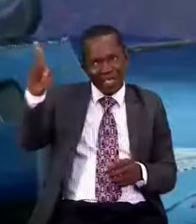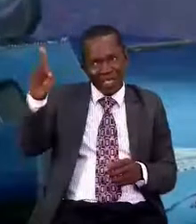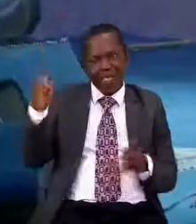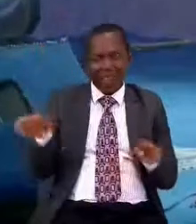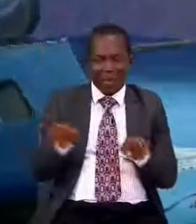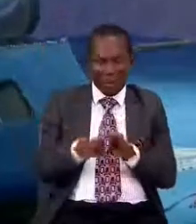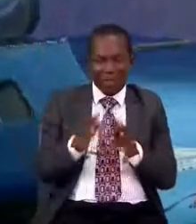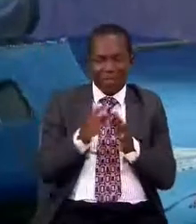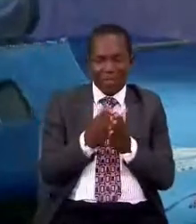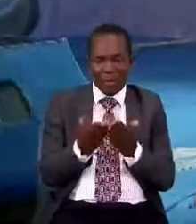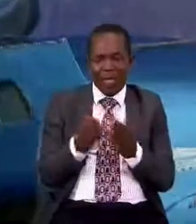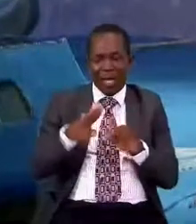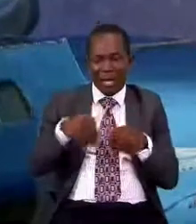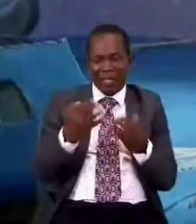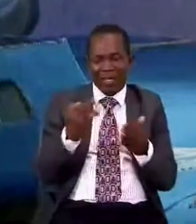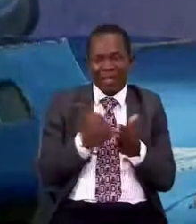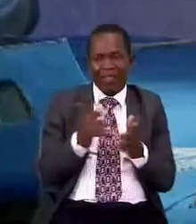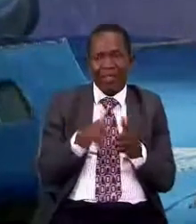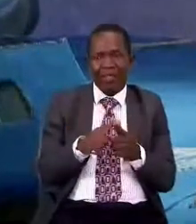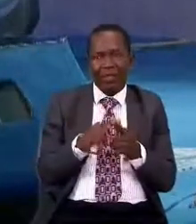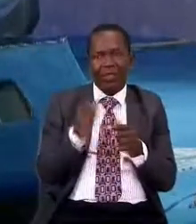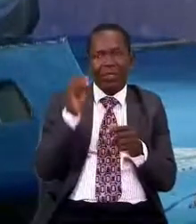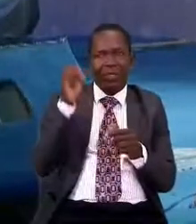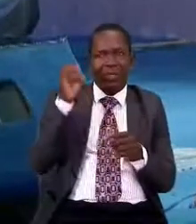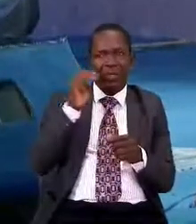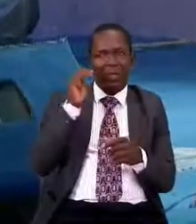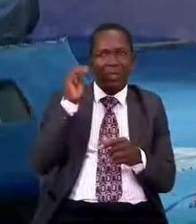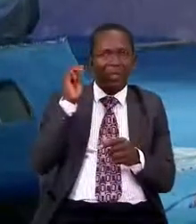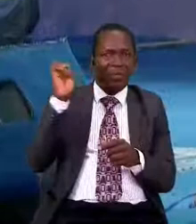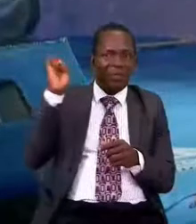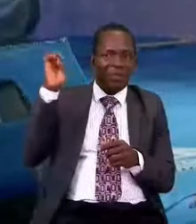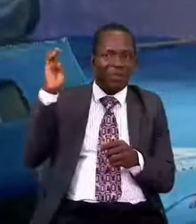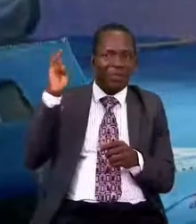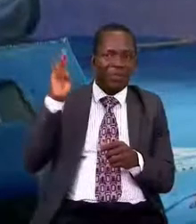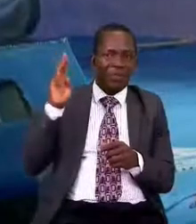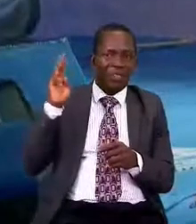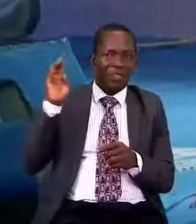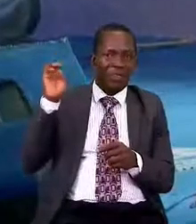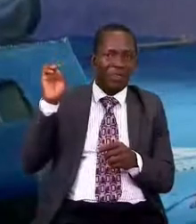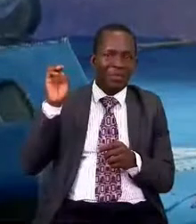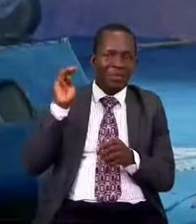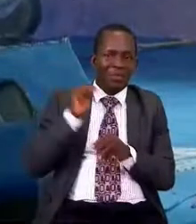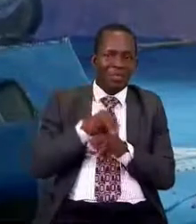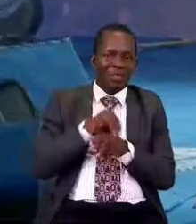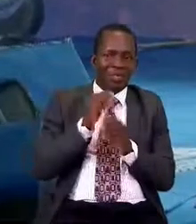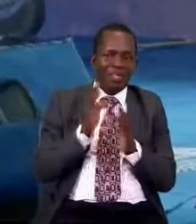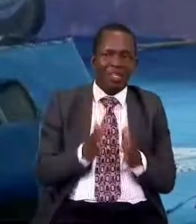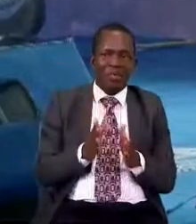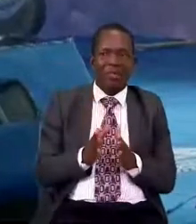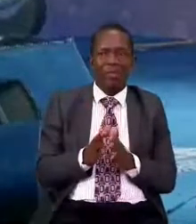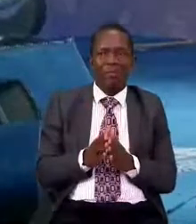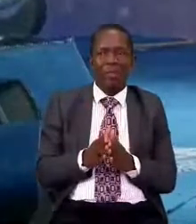le remit aux serviteurs et s'assit. Tous ceux qui se trouvaient dans la synagogue avaient les